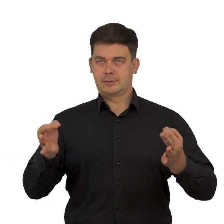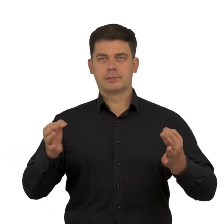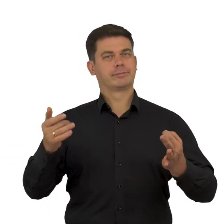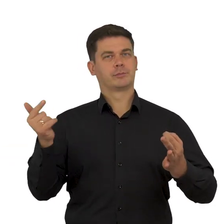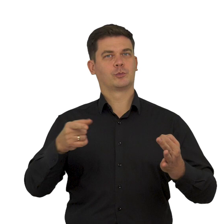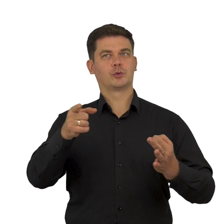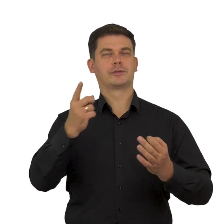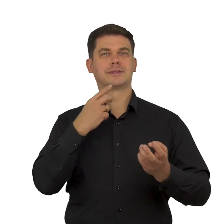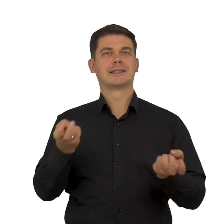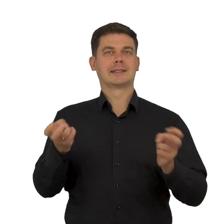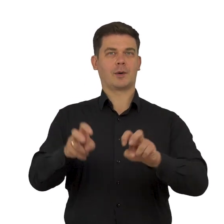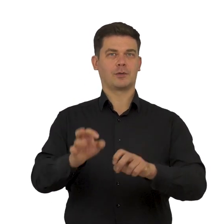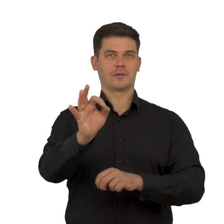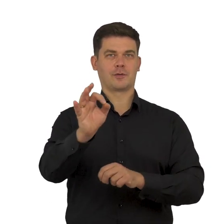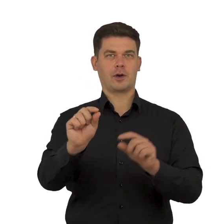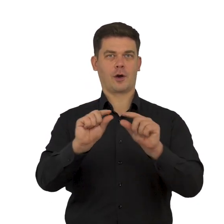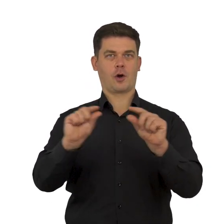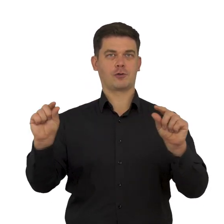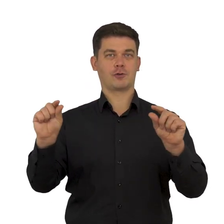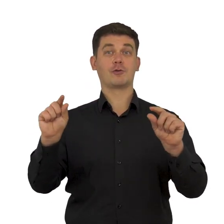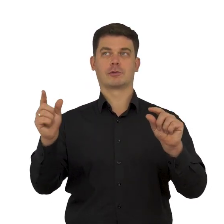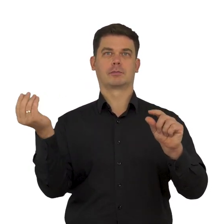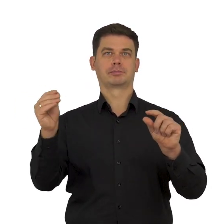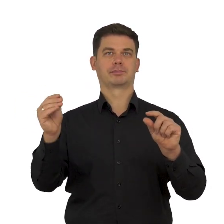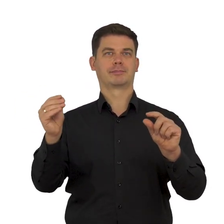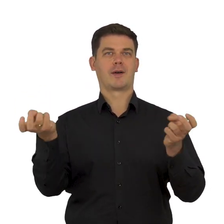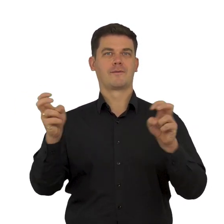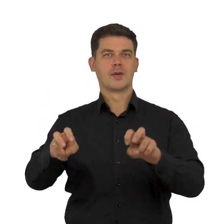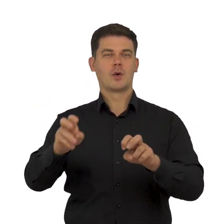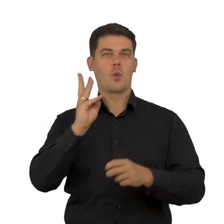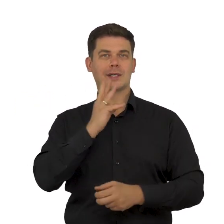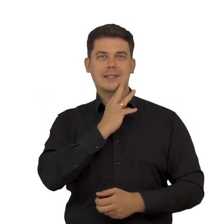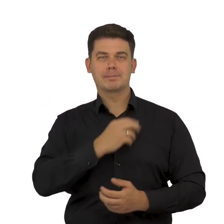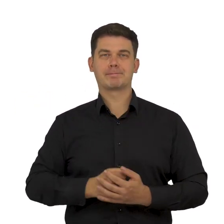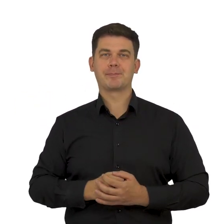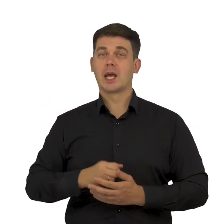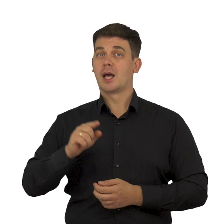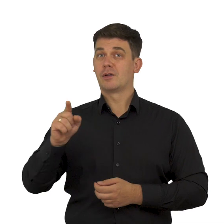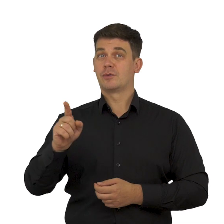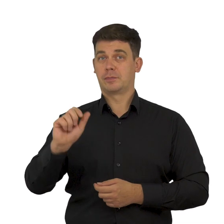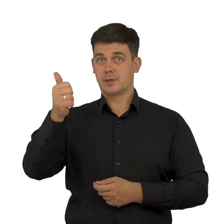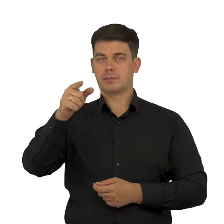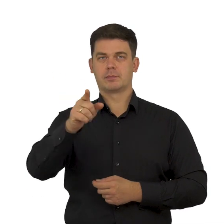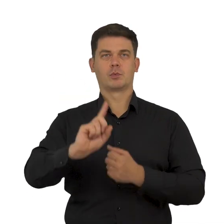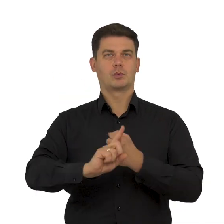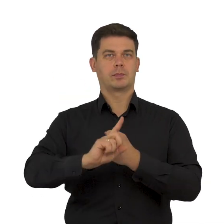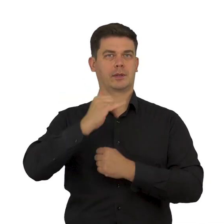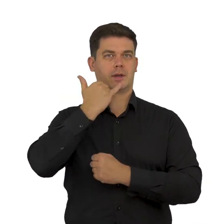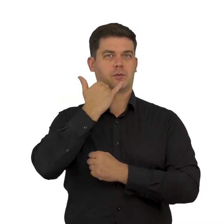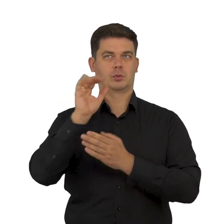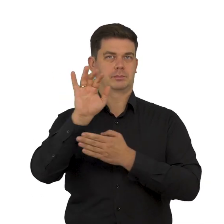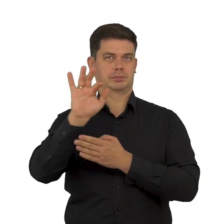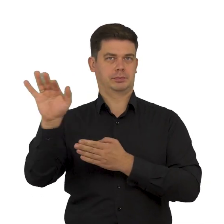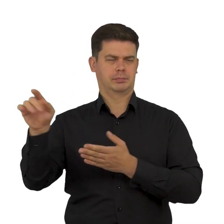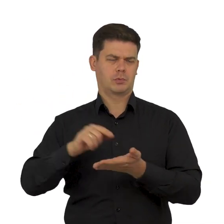Teraz przechodzimy do zakładania naszego konta na WhatsApp. Najpierw wpisujemy swój numer